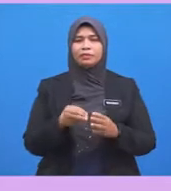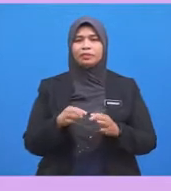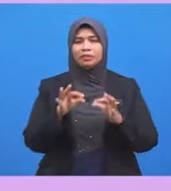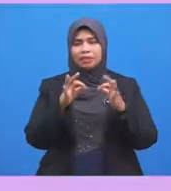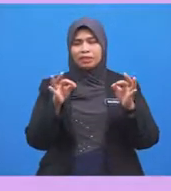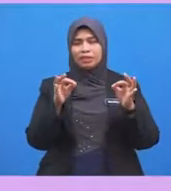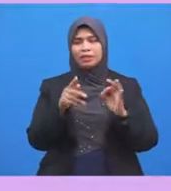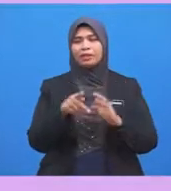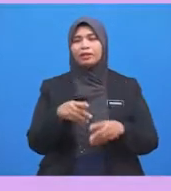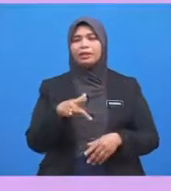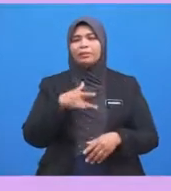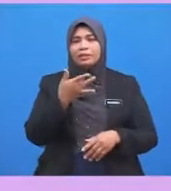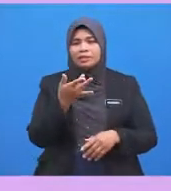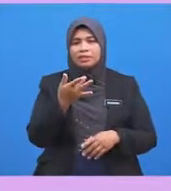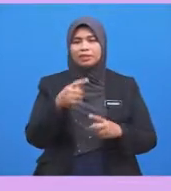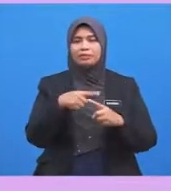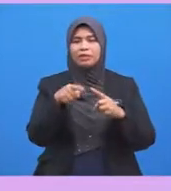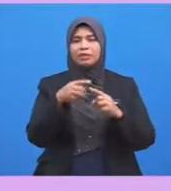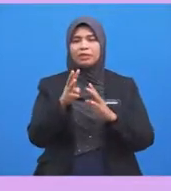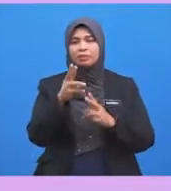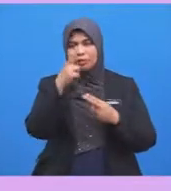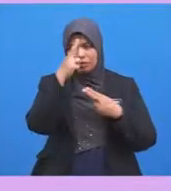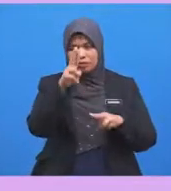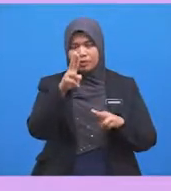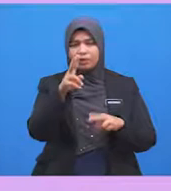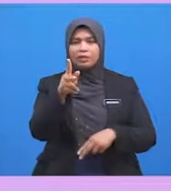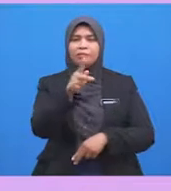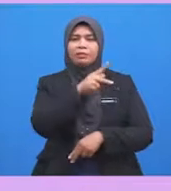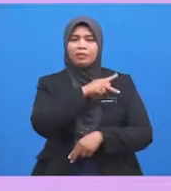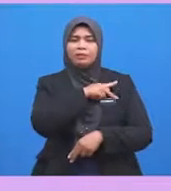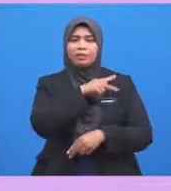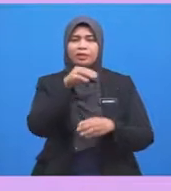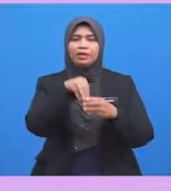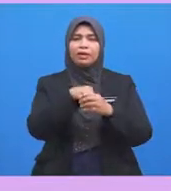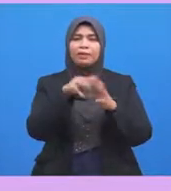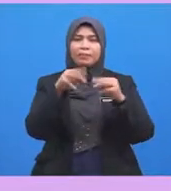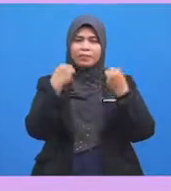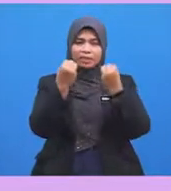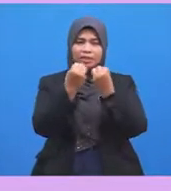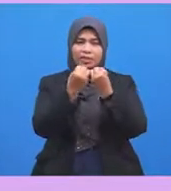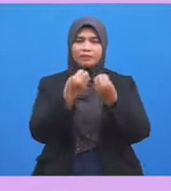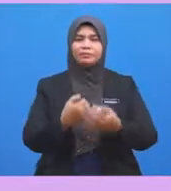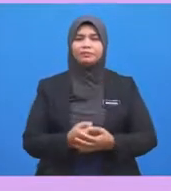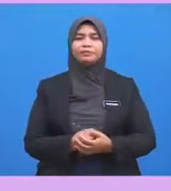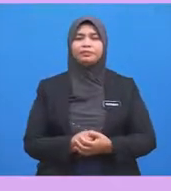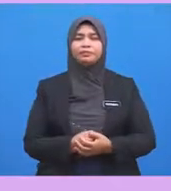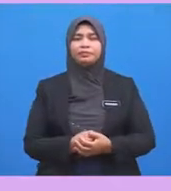Menyatakan perasaan apabila menghormati pemimpin dalam masyarakat